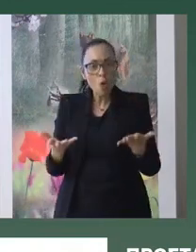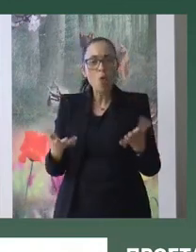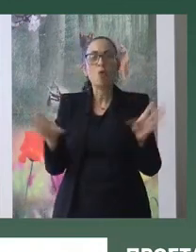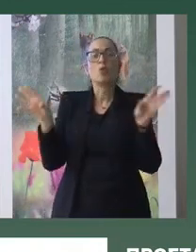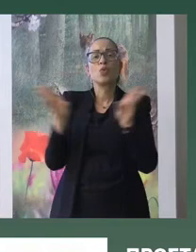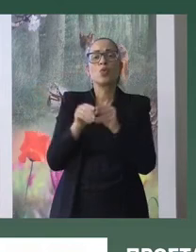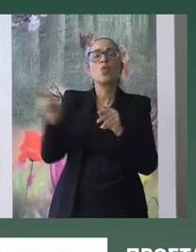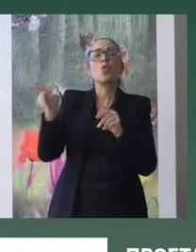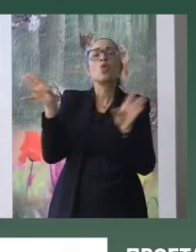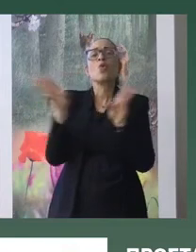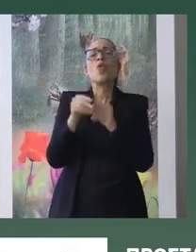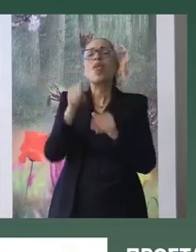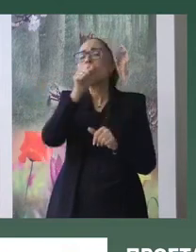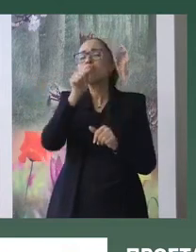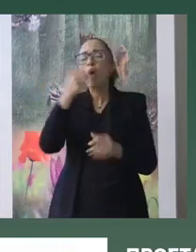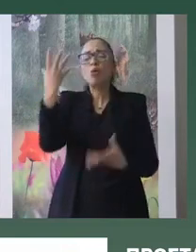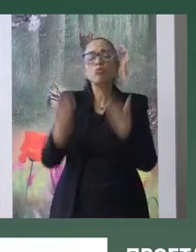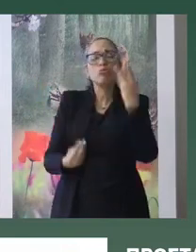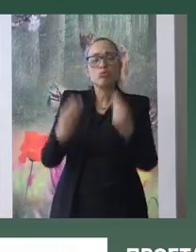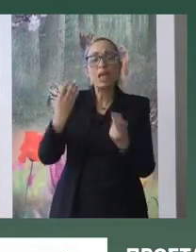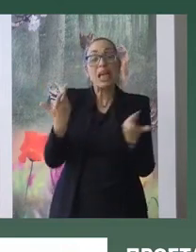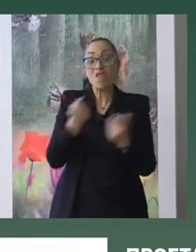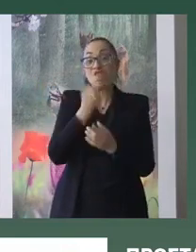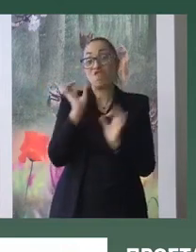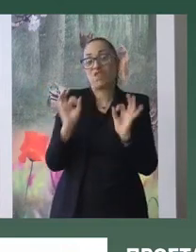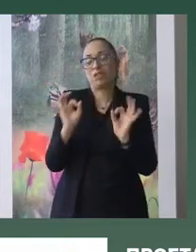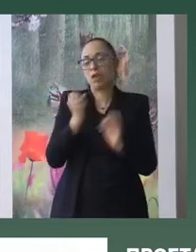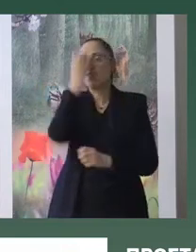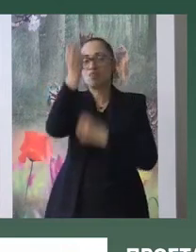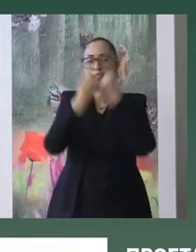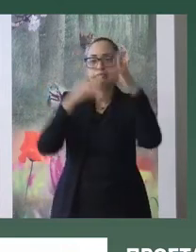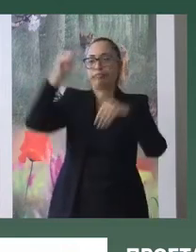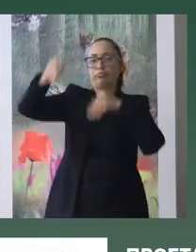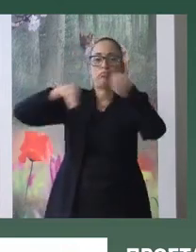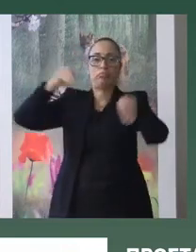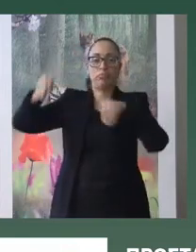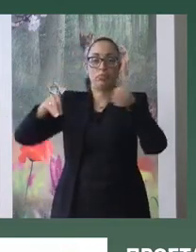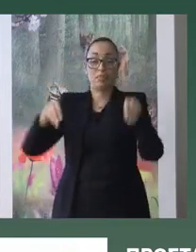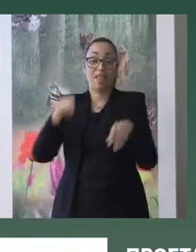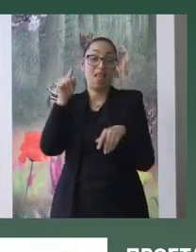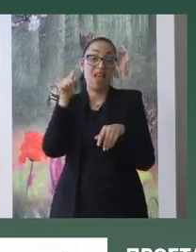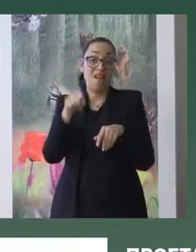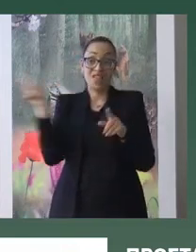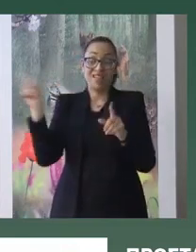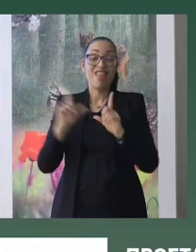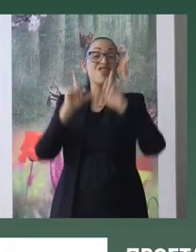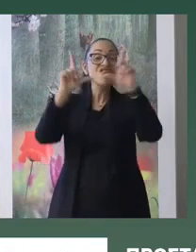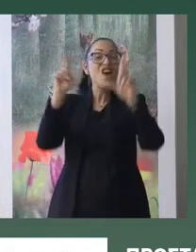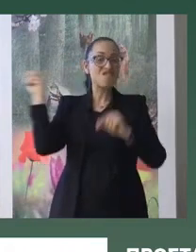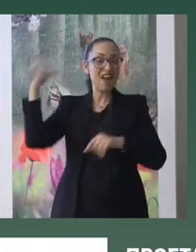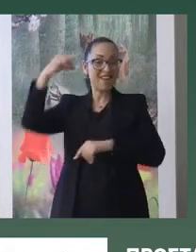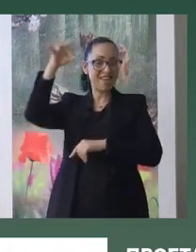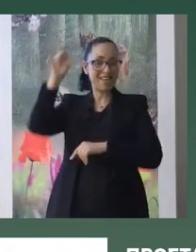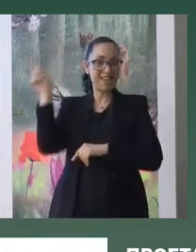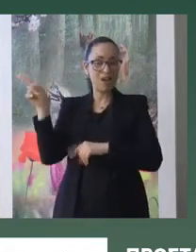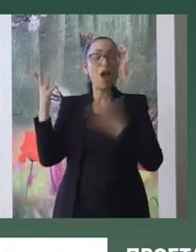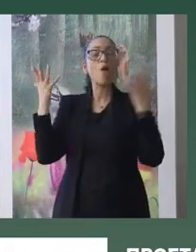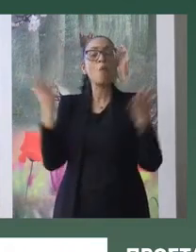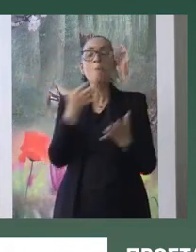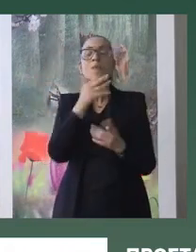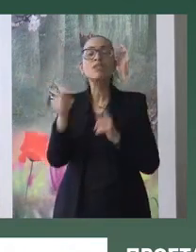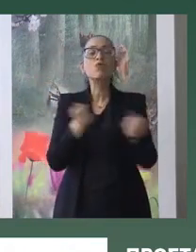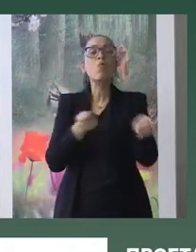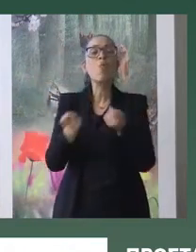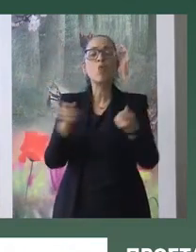λέμε blue infrastructure, και φυσικά με τη βλάστηση. Άρα λοιπόν αυτή η διαφάνεια θα μπορούσε να είναι και ένας οδηγός